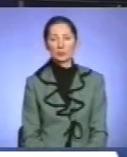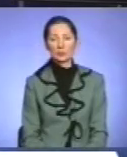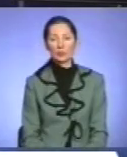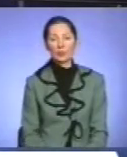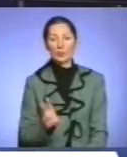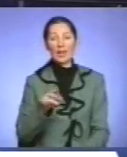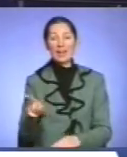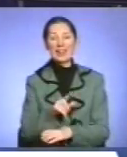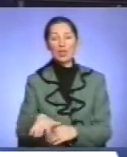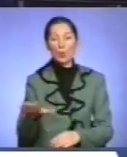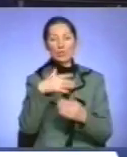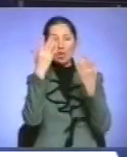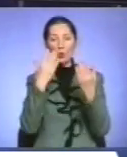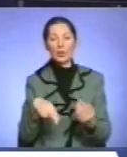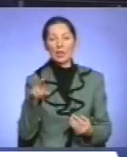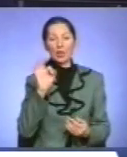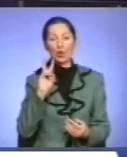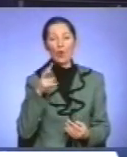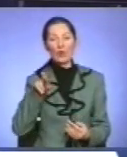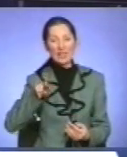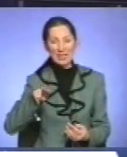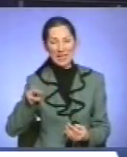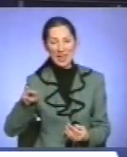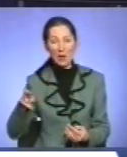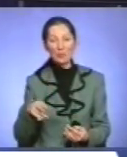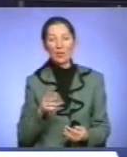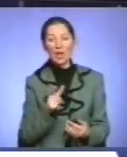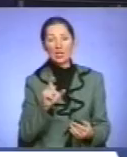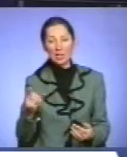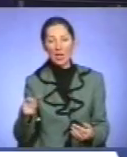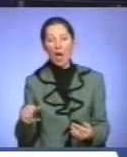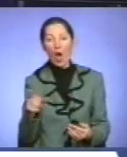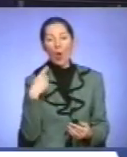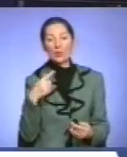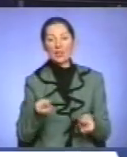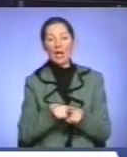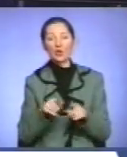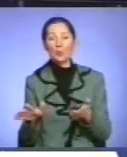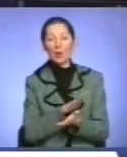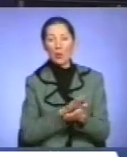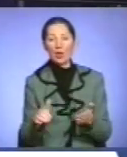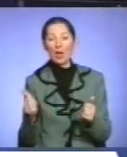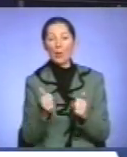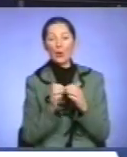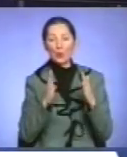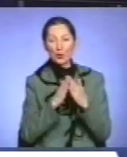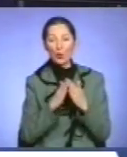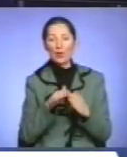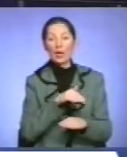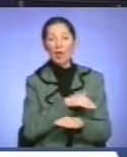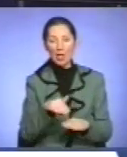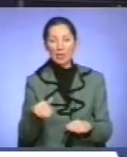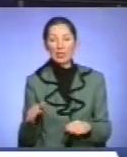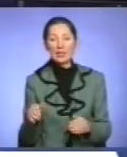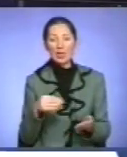На Тернопільщині у День довкілля жителі області також прибирали прибудинкові та придорожні території, висаджували дерева.